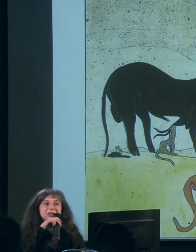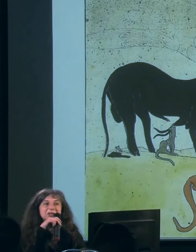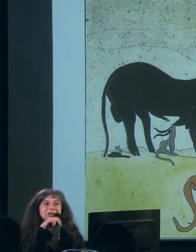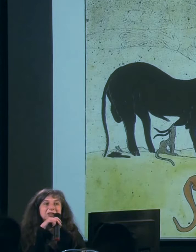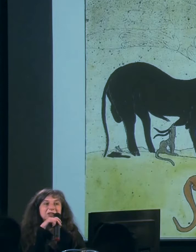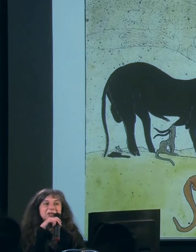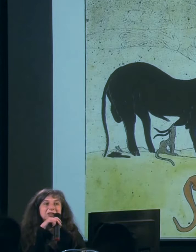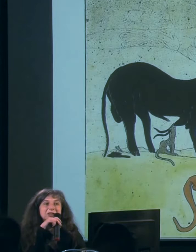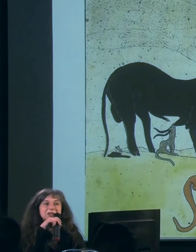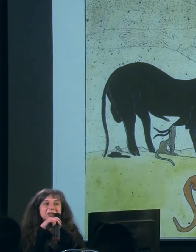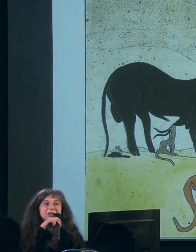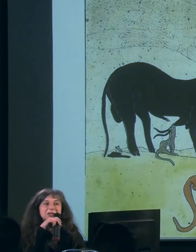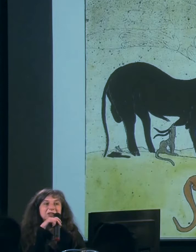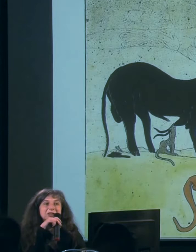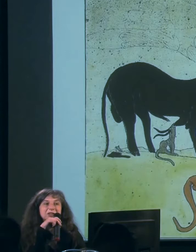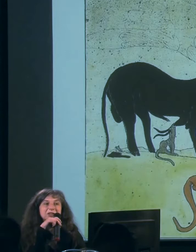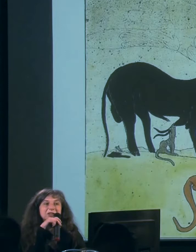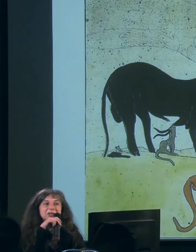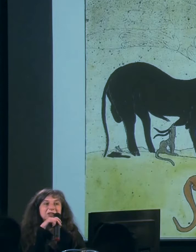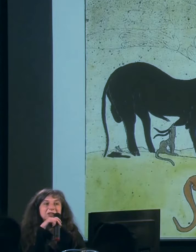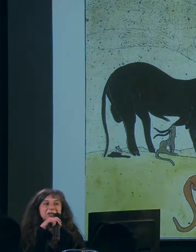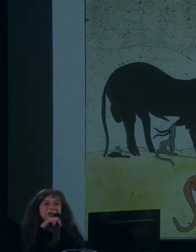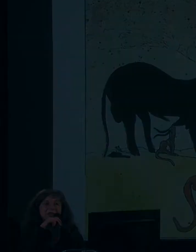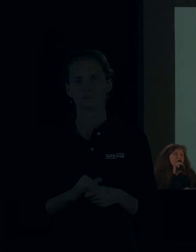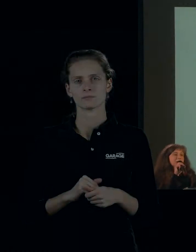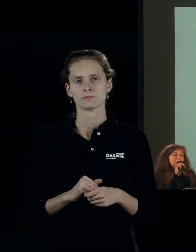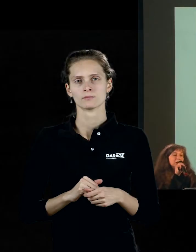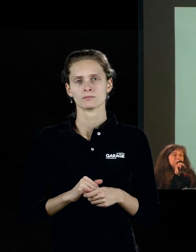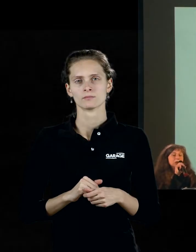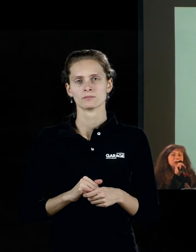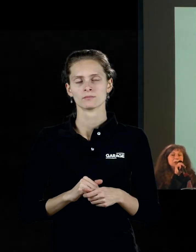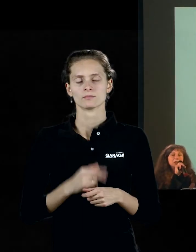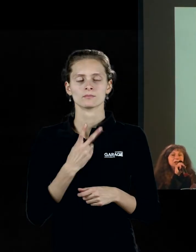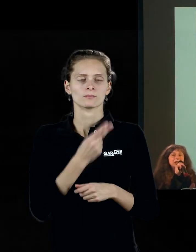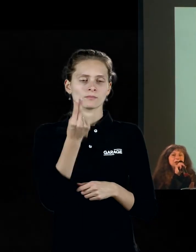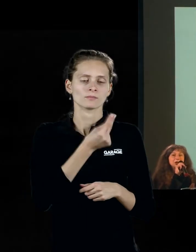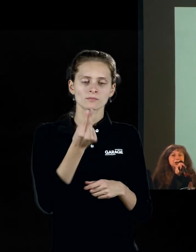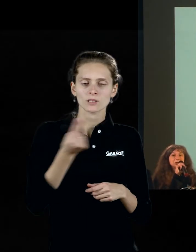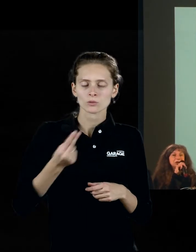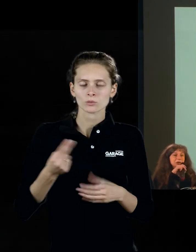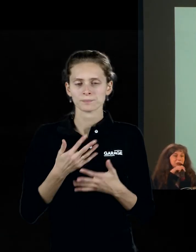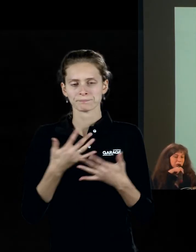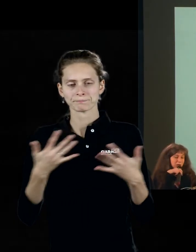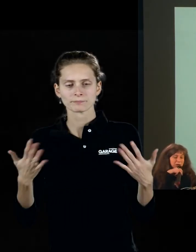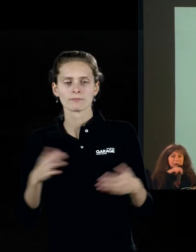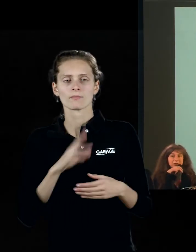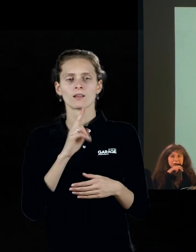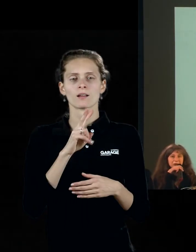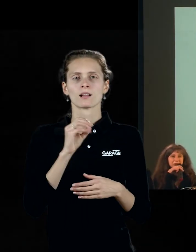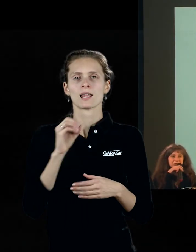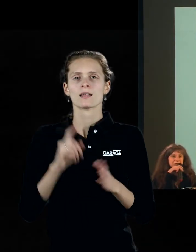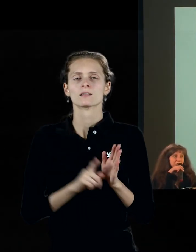вправо. Она недовольно смотрит на животное с табличкой. Рисунки, как бы клей начинал прежде всего как